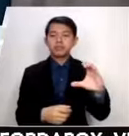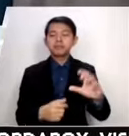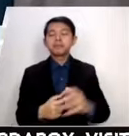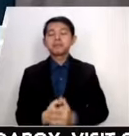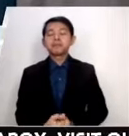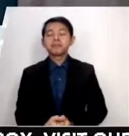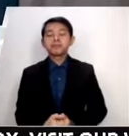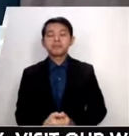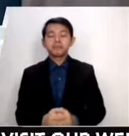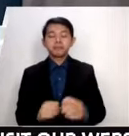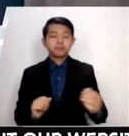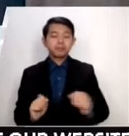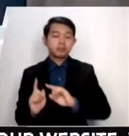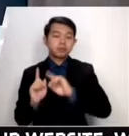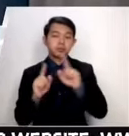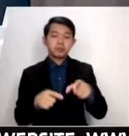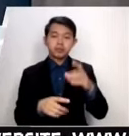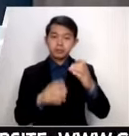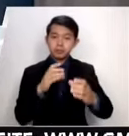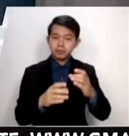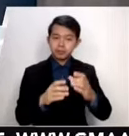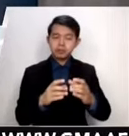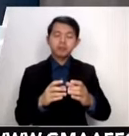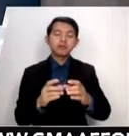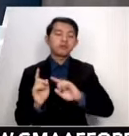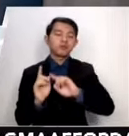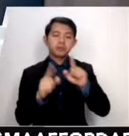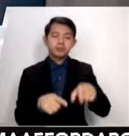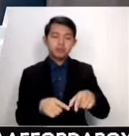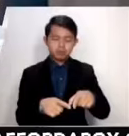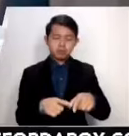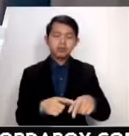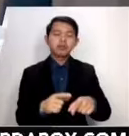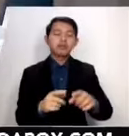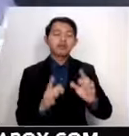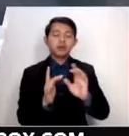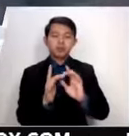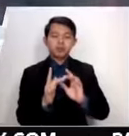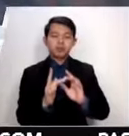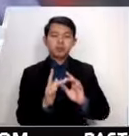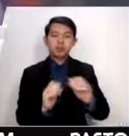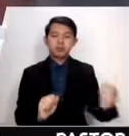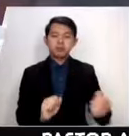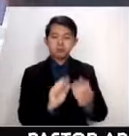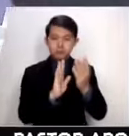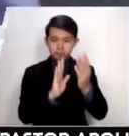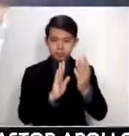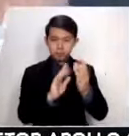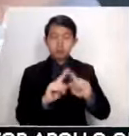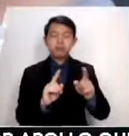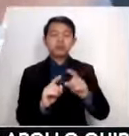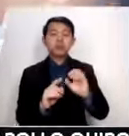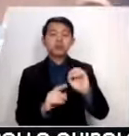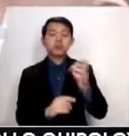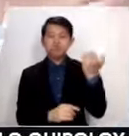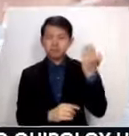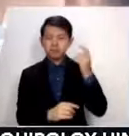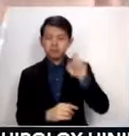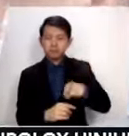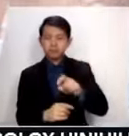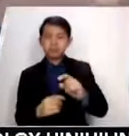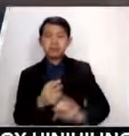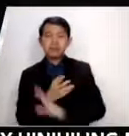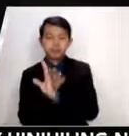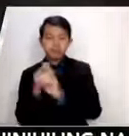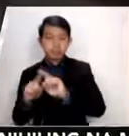sa kasong orihinal na isinampa sa Davao pero ipinalipat dito sa Metro Manila. Sa Oktubre ang susunod na pagdinig sa mga